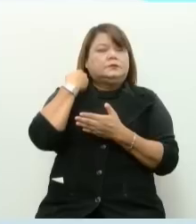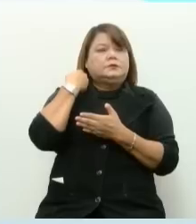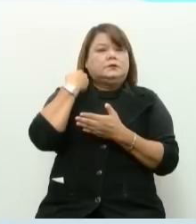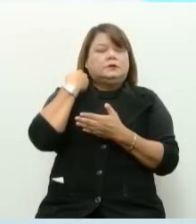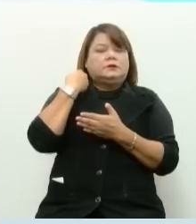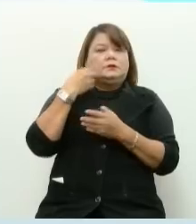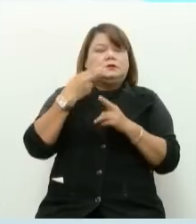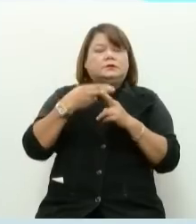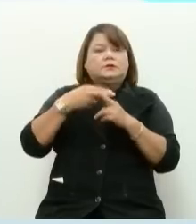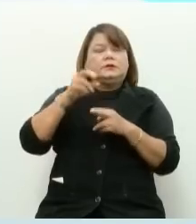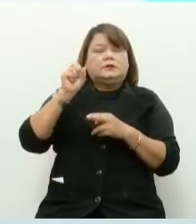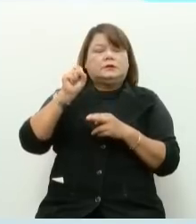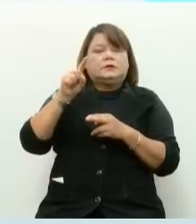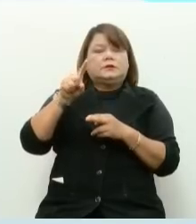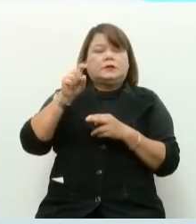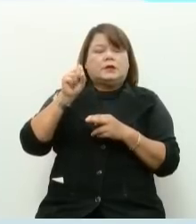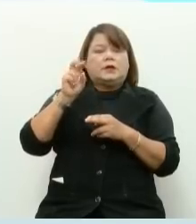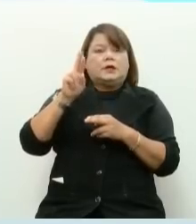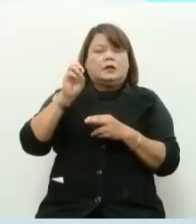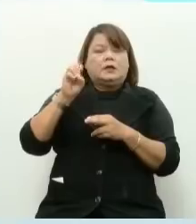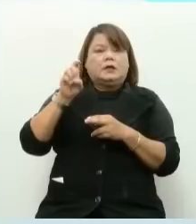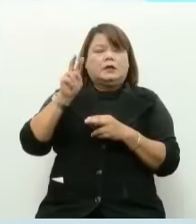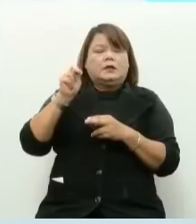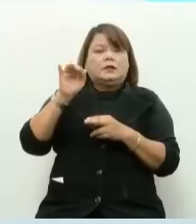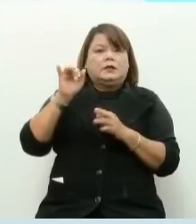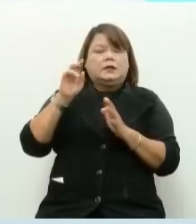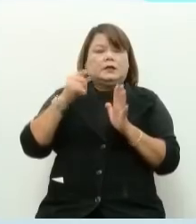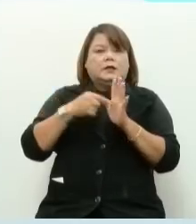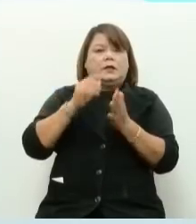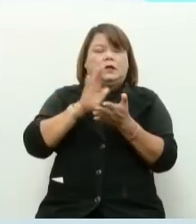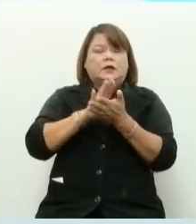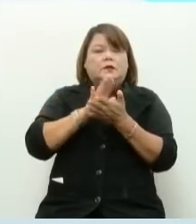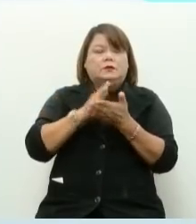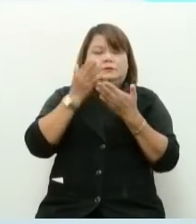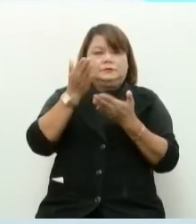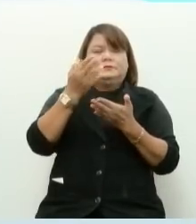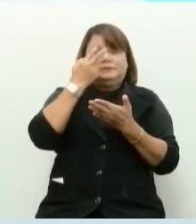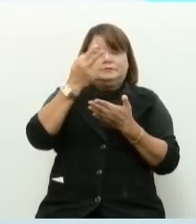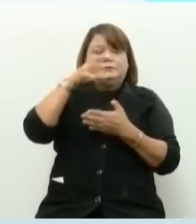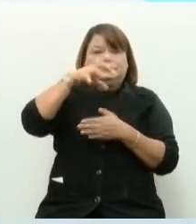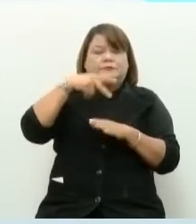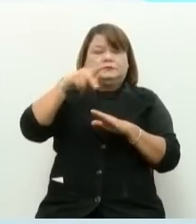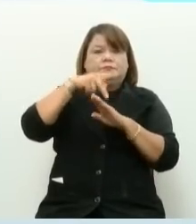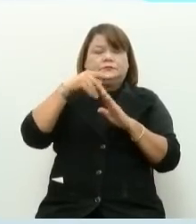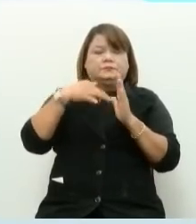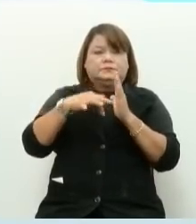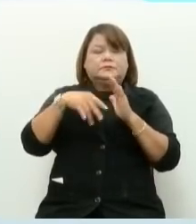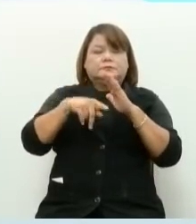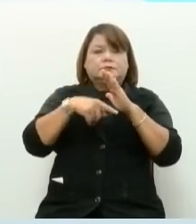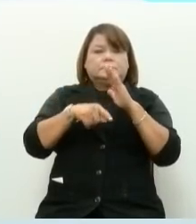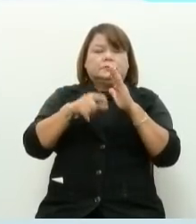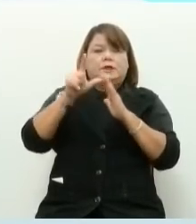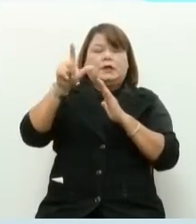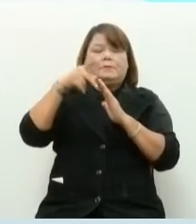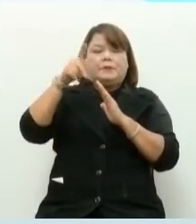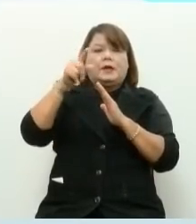รินยาเขื่อนคำนะคะของโรงเรียนบ้านสีหมดเกล้าค่ะจากสำนักงานเขตพื้นที่การศึกษาประถมศึกษาลำปางเขต